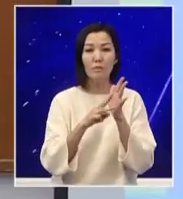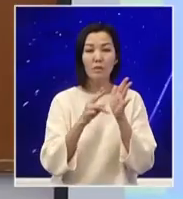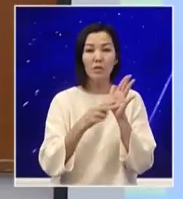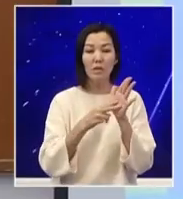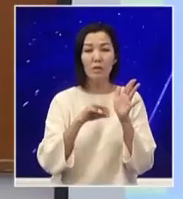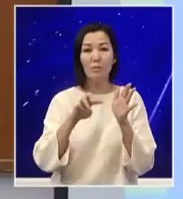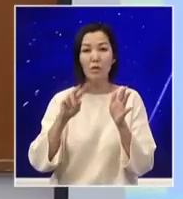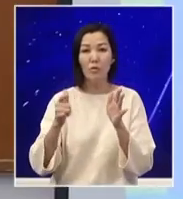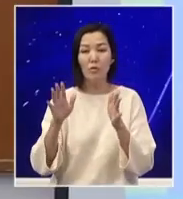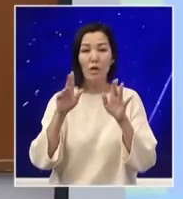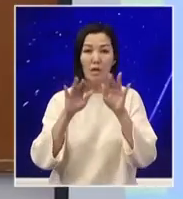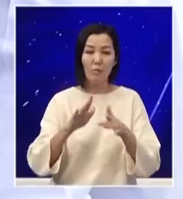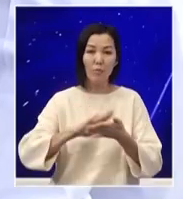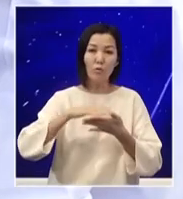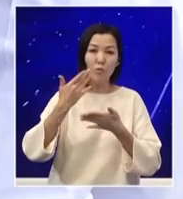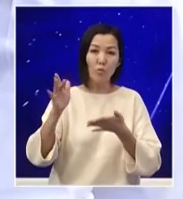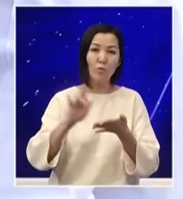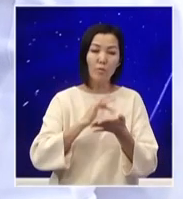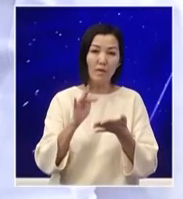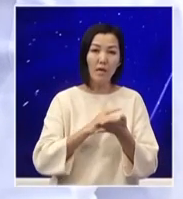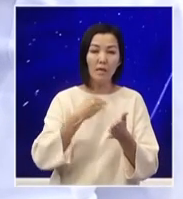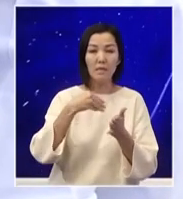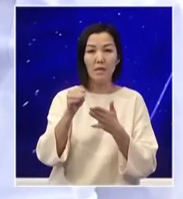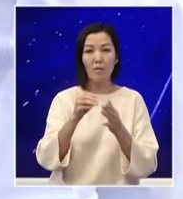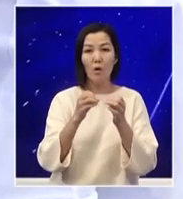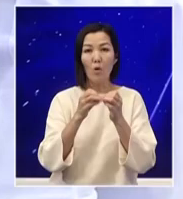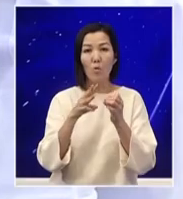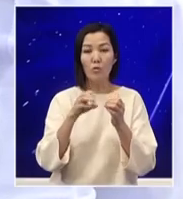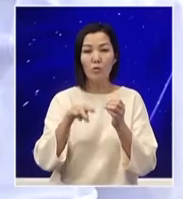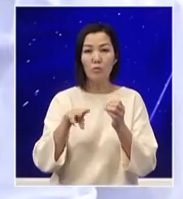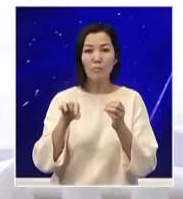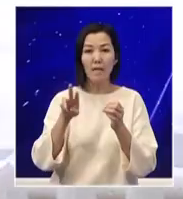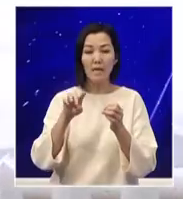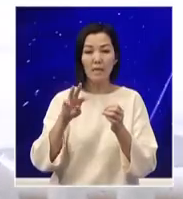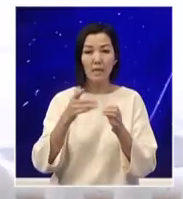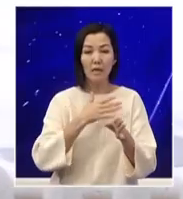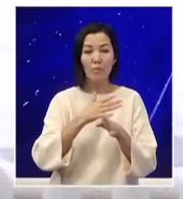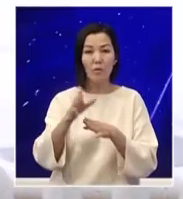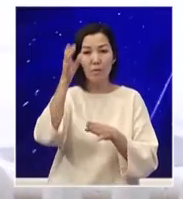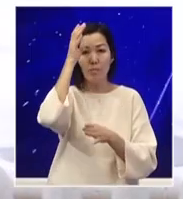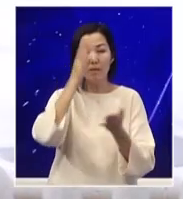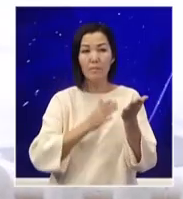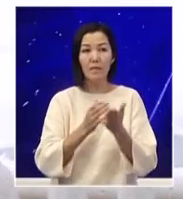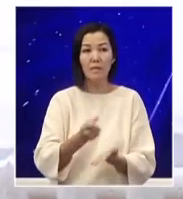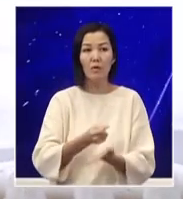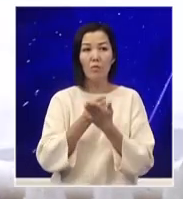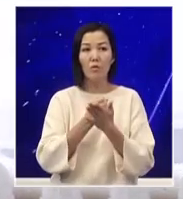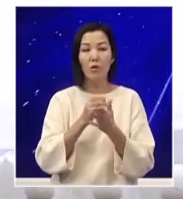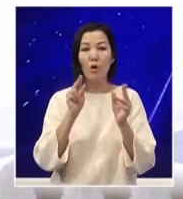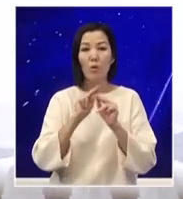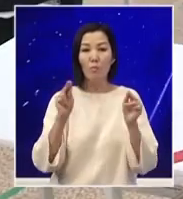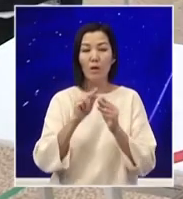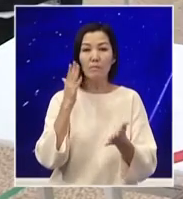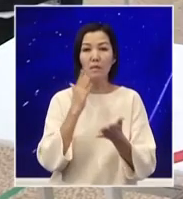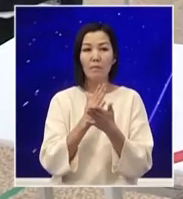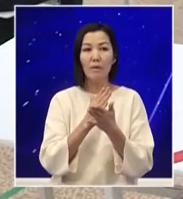бөлінді. Компьютер, ноутбук, планшет, роутер сатып алуға 13 миллиард теңге қарастырылды. Білім саласында қолдаудан мұғалімдер де сырт қалған